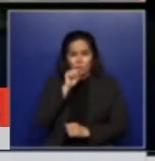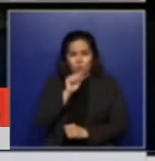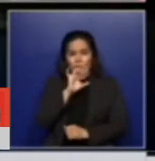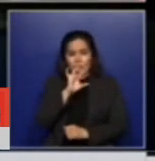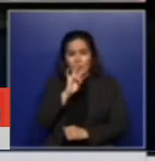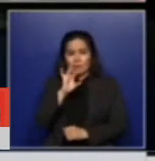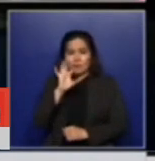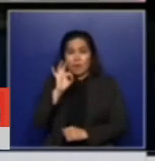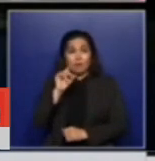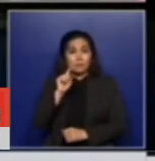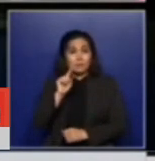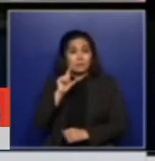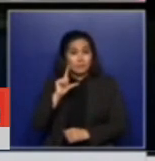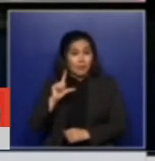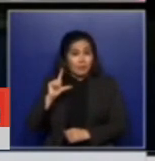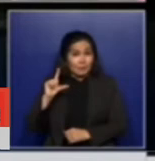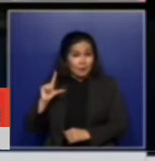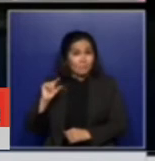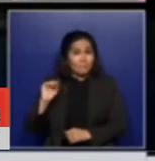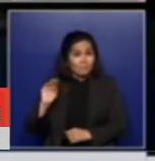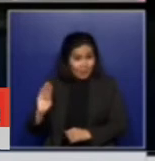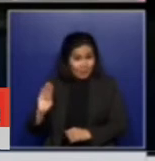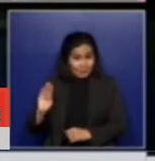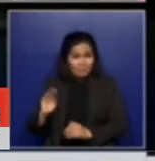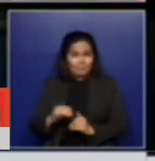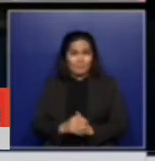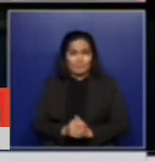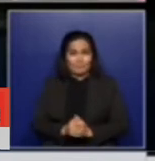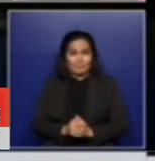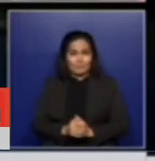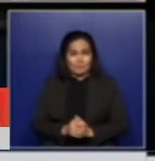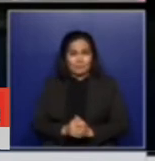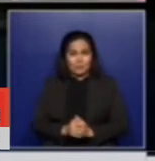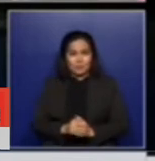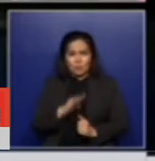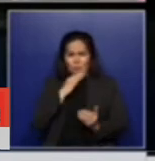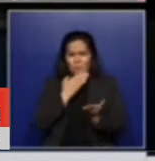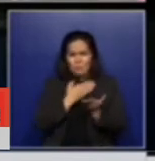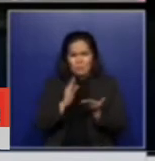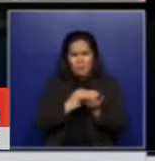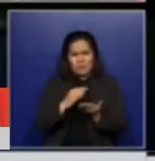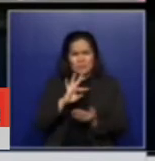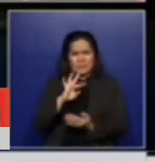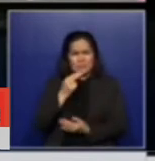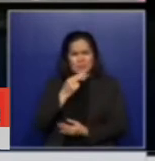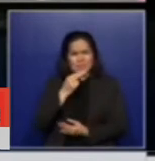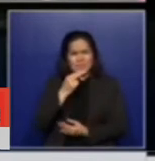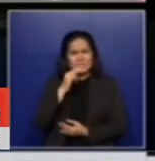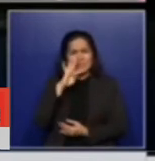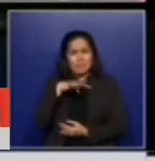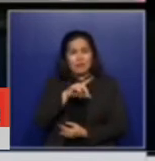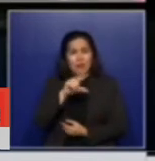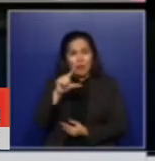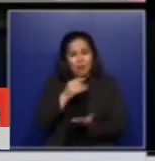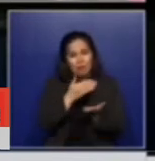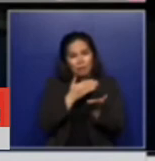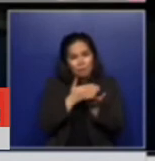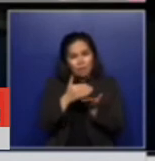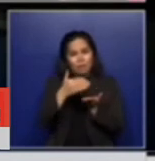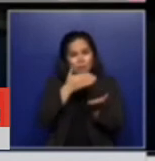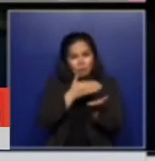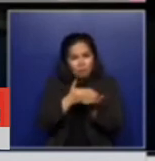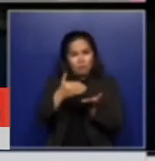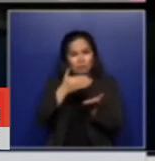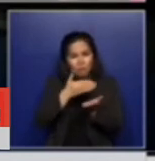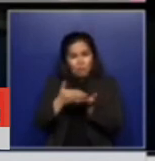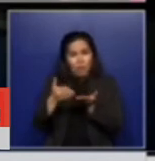2.791 ล้านล้านบาทท่านจะต้องใช้เวลาถ้าท่านจ่ายหนี้เท่านี้นะครับจ่ายหนี้เงินต้นเท่านี้เนี่ยท่านจะใช้เวลา